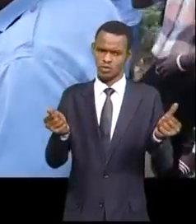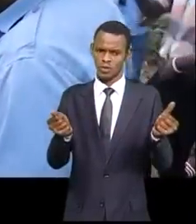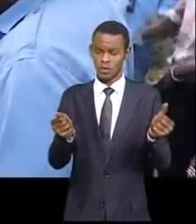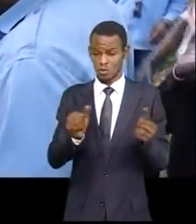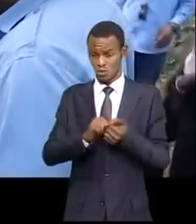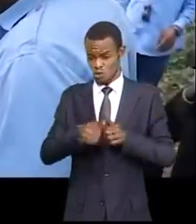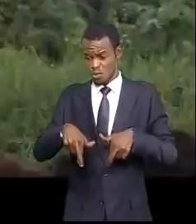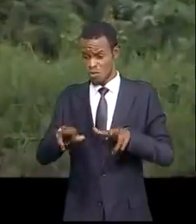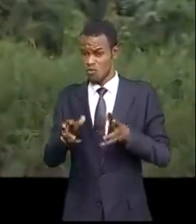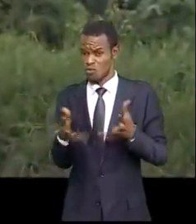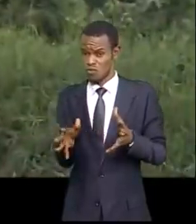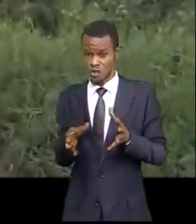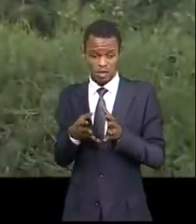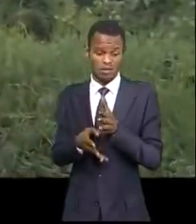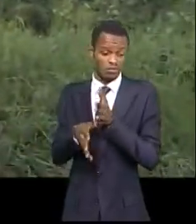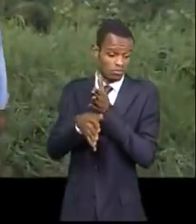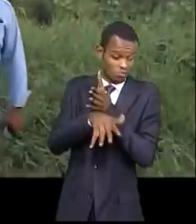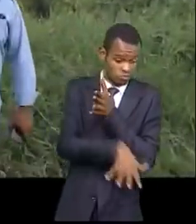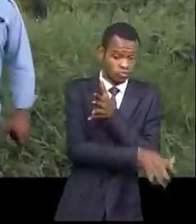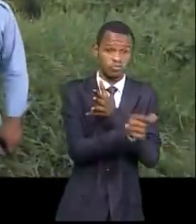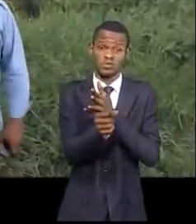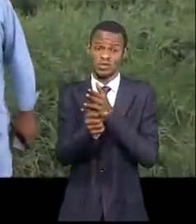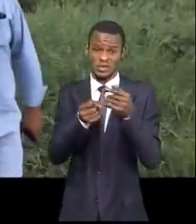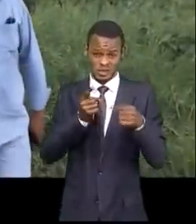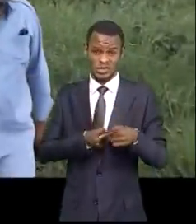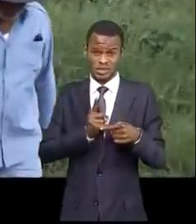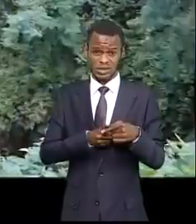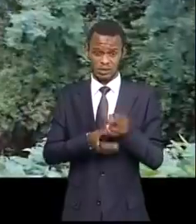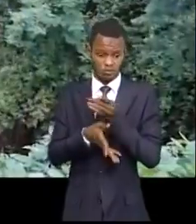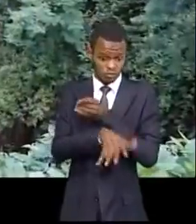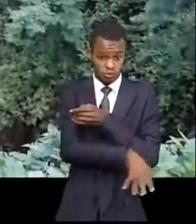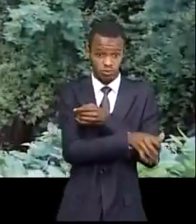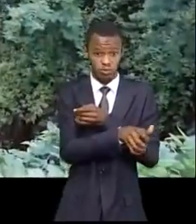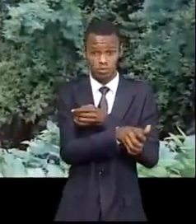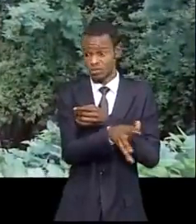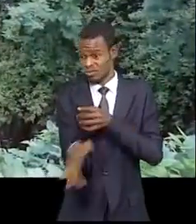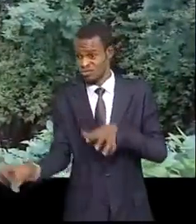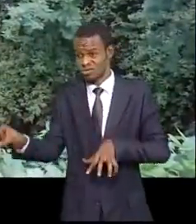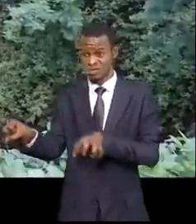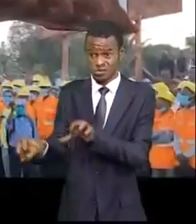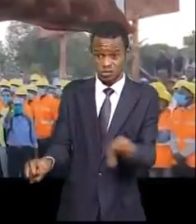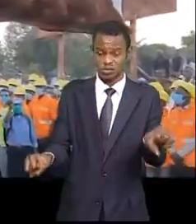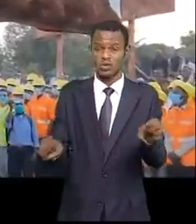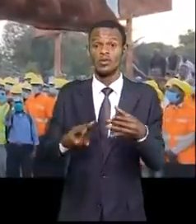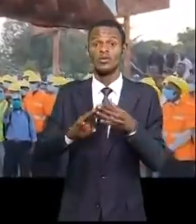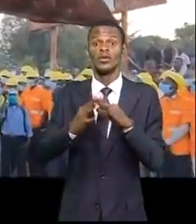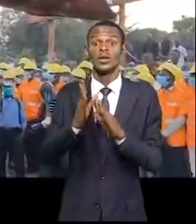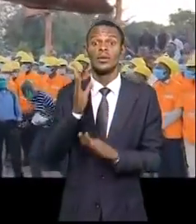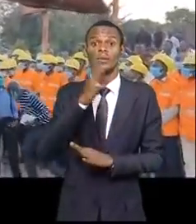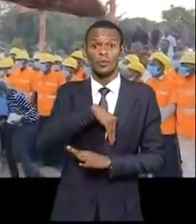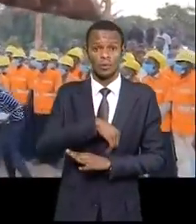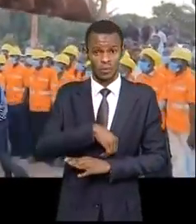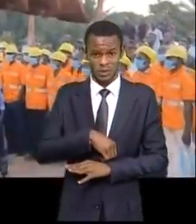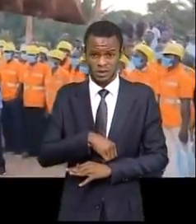la ville de mbuji mayi et risque de faire disparaître la vie d'un bogie my sur la carte si rien n'est fait quelques heures seulement après le lancement